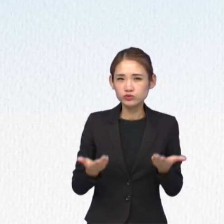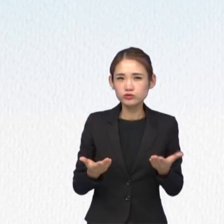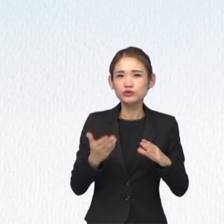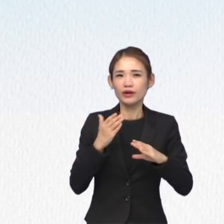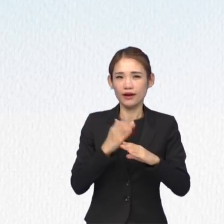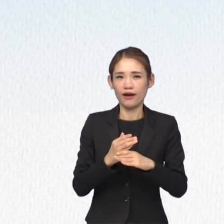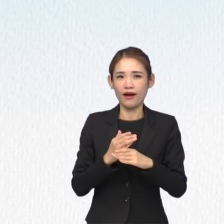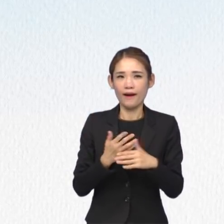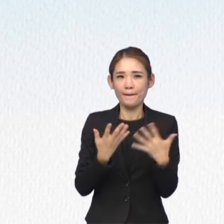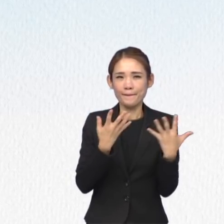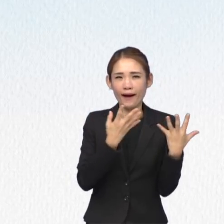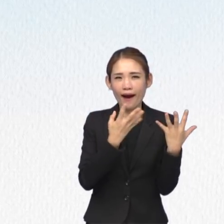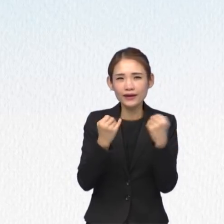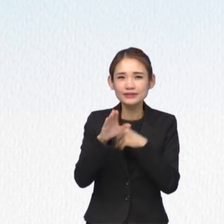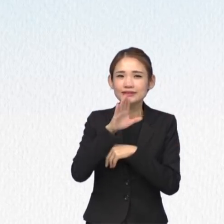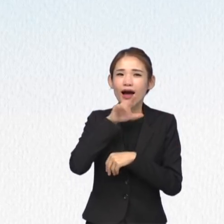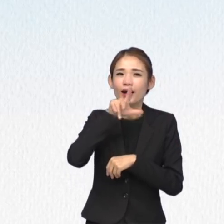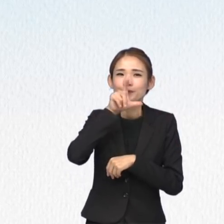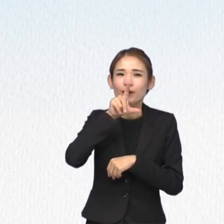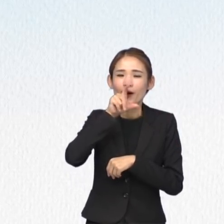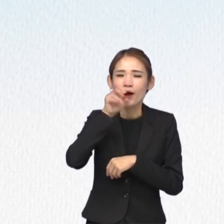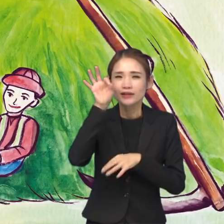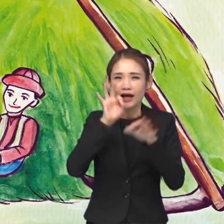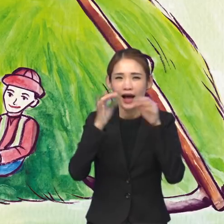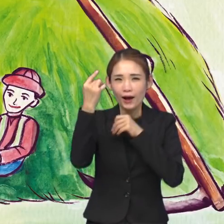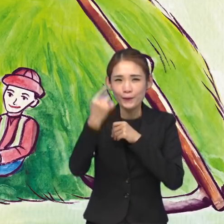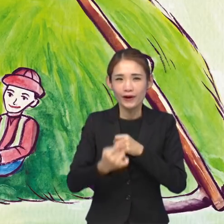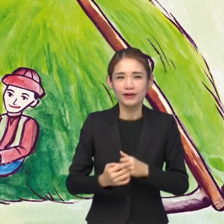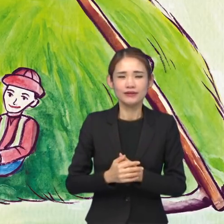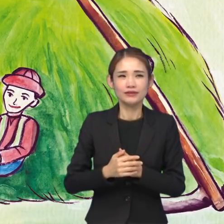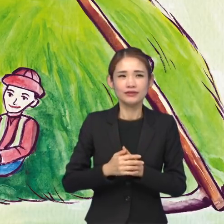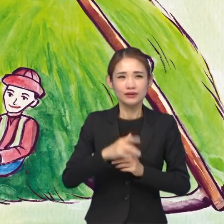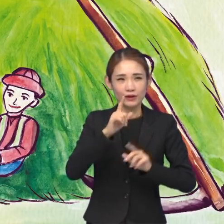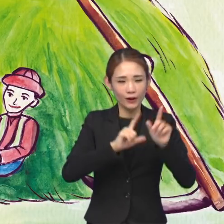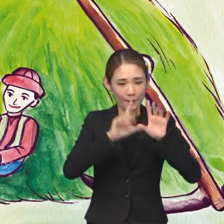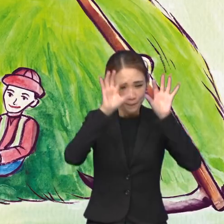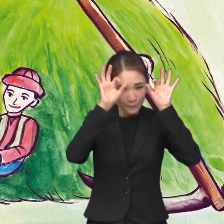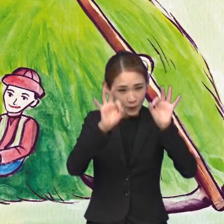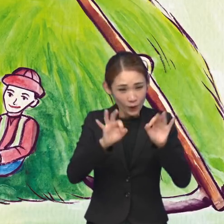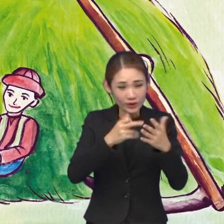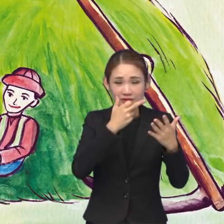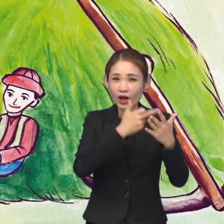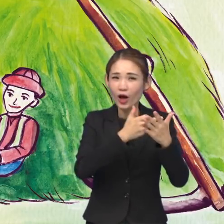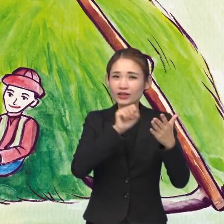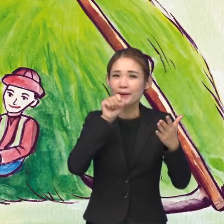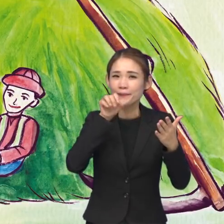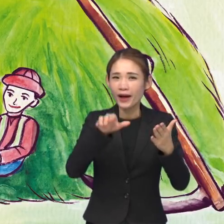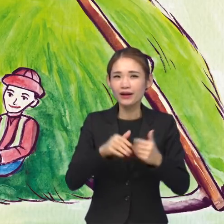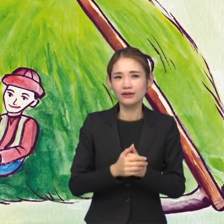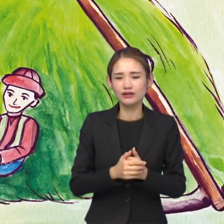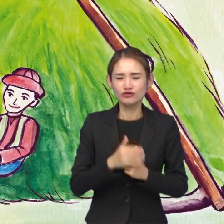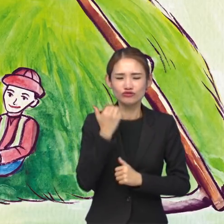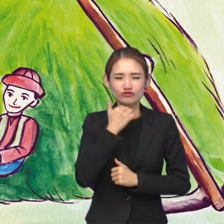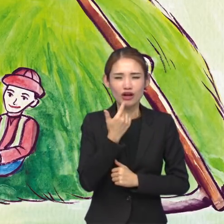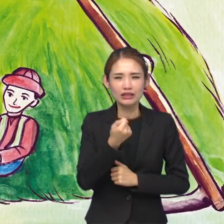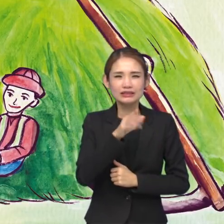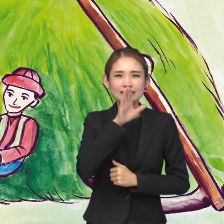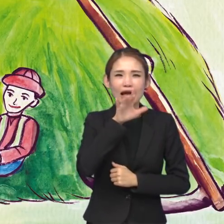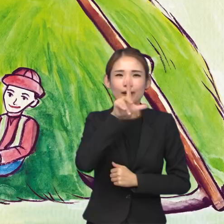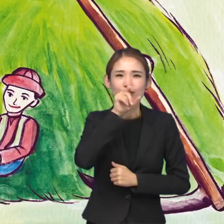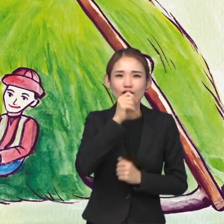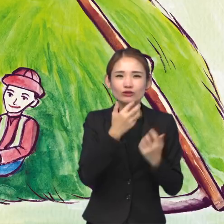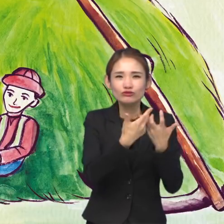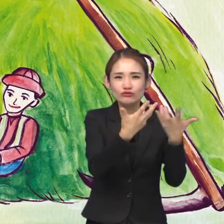많은 참새들이 와서 책 책 거렸어요 그 모습을 보고 첫째가 누군가 이 참새 될